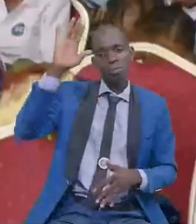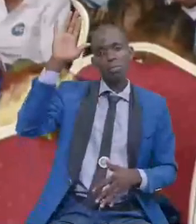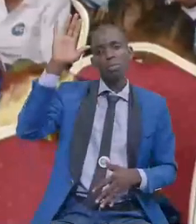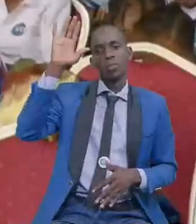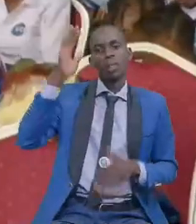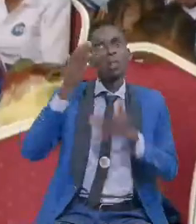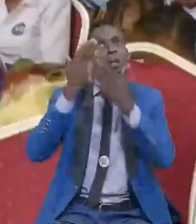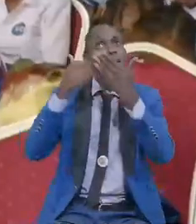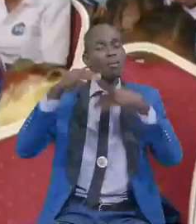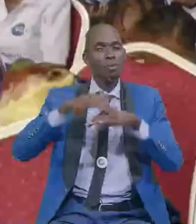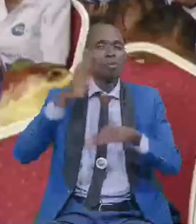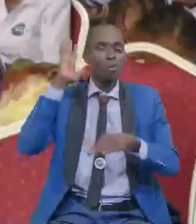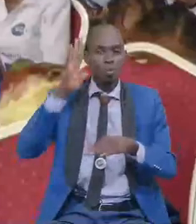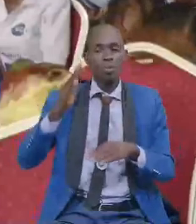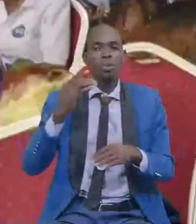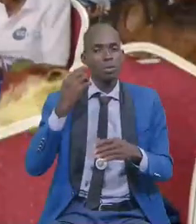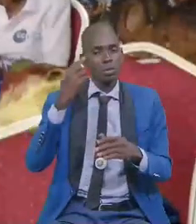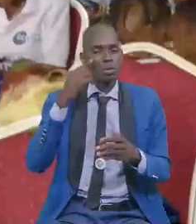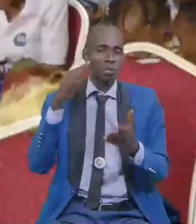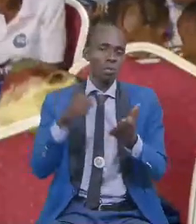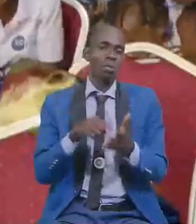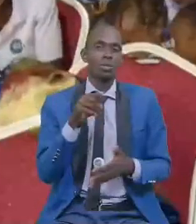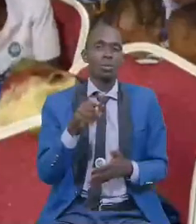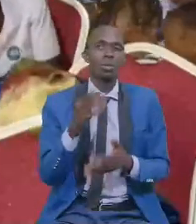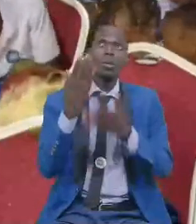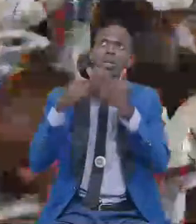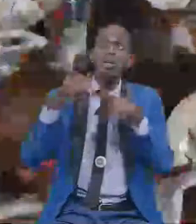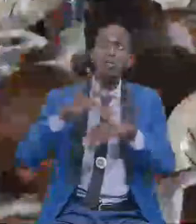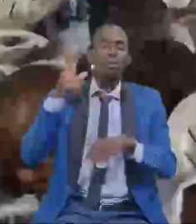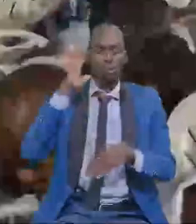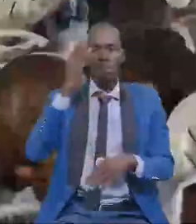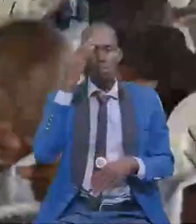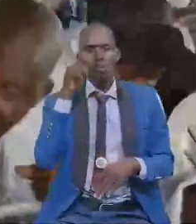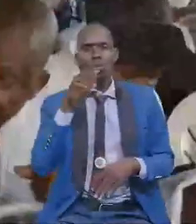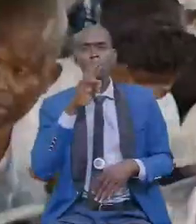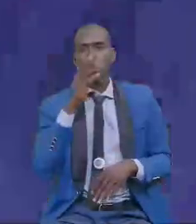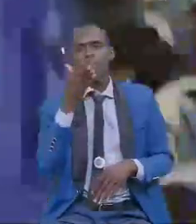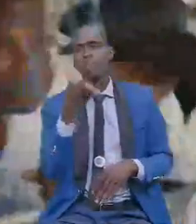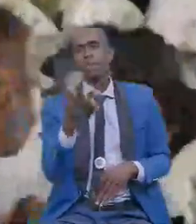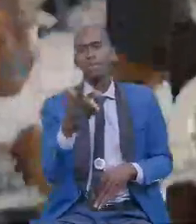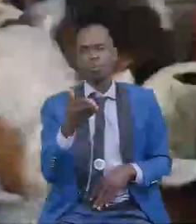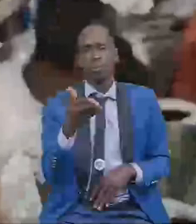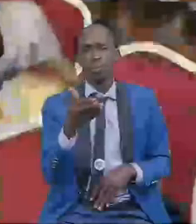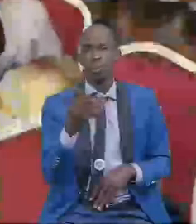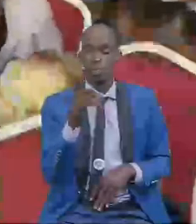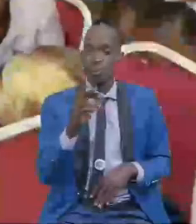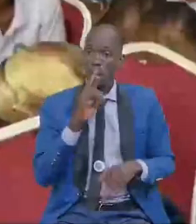te reconnaître. Le ciel saura que tu es là. Que Dieu te bénisse. Lève bien ta main.